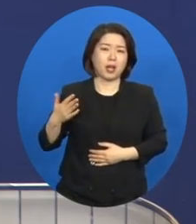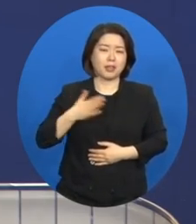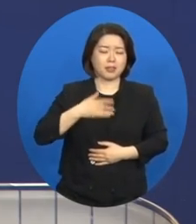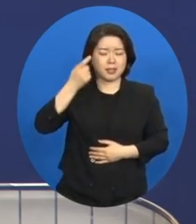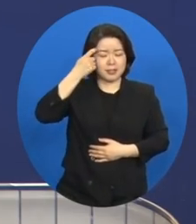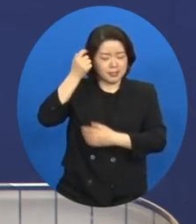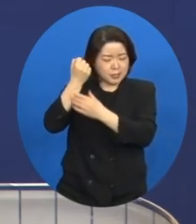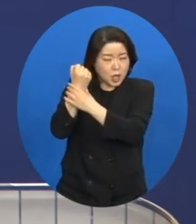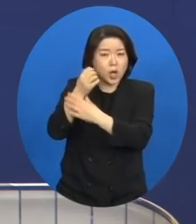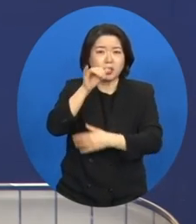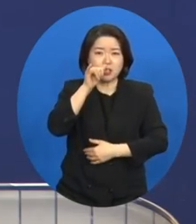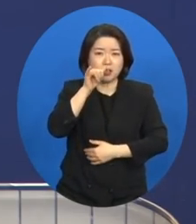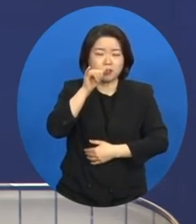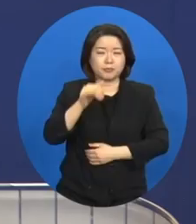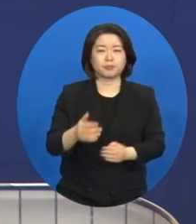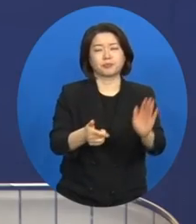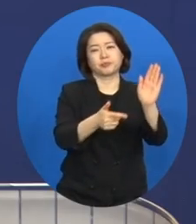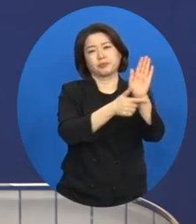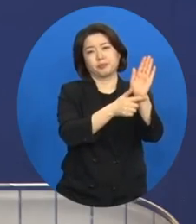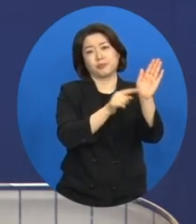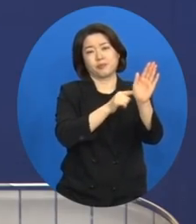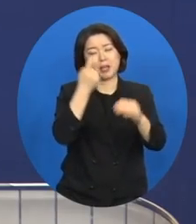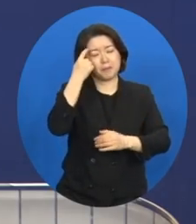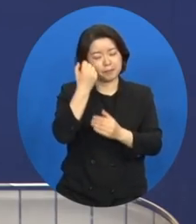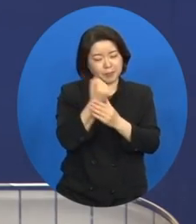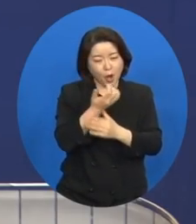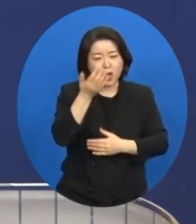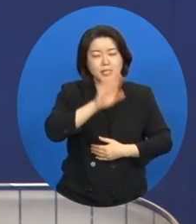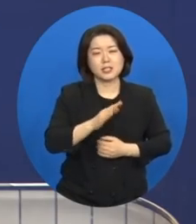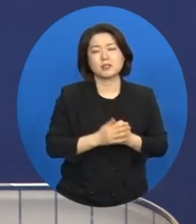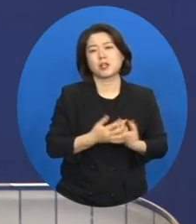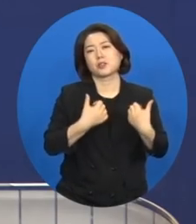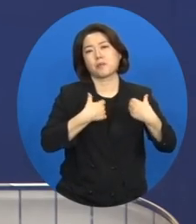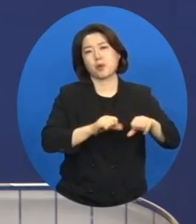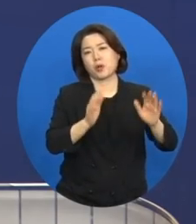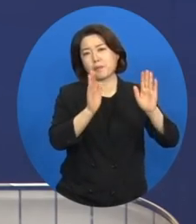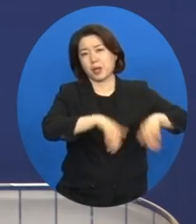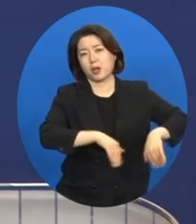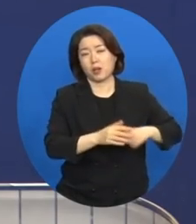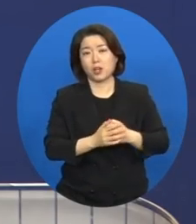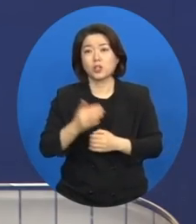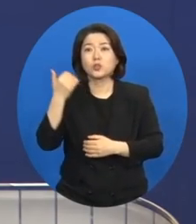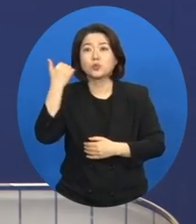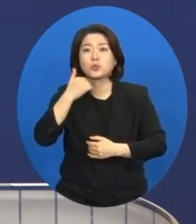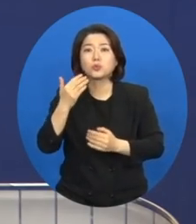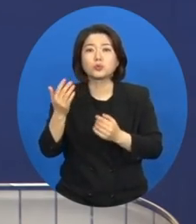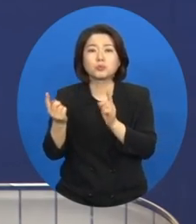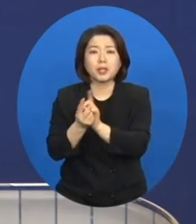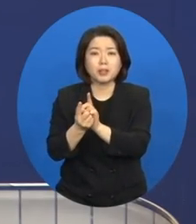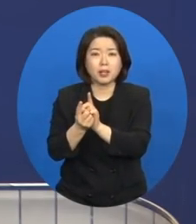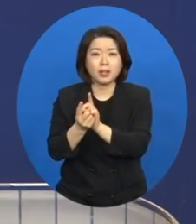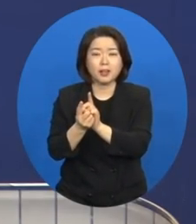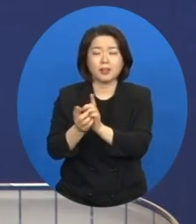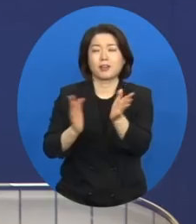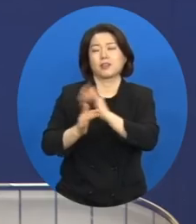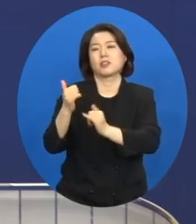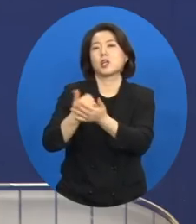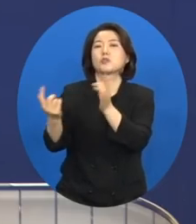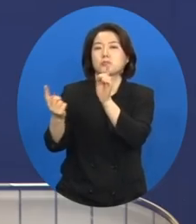것이죠. 나다나엘에도 편견이 있었지만 그가 그걸 꺾었잖아요. 누굴 만납니까? 예수님을 만나지 않습니까?